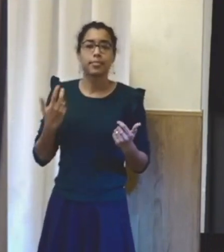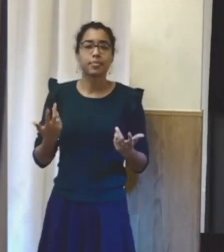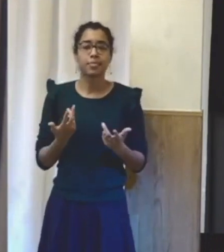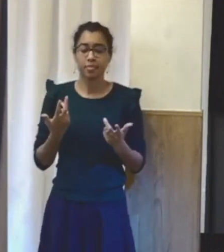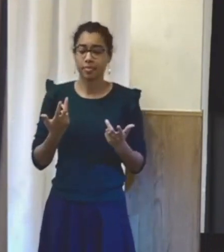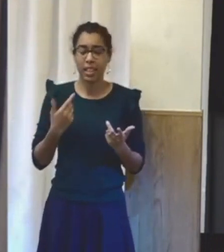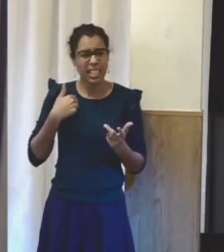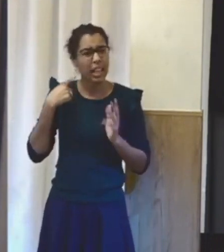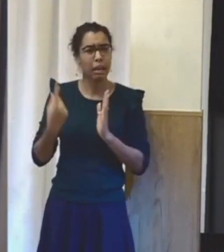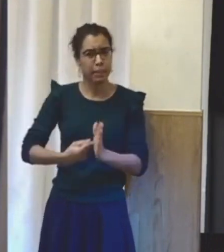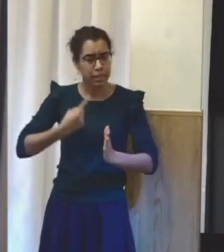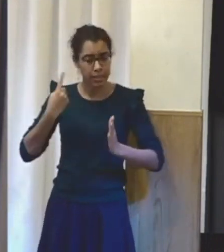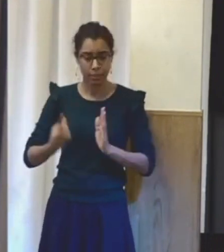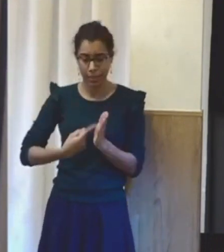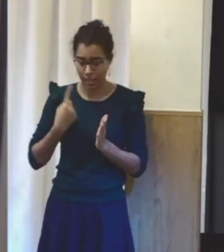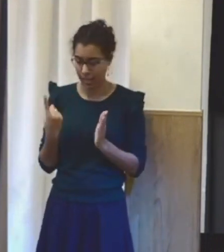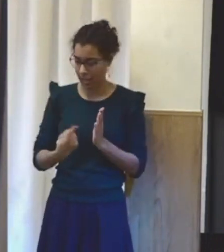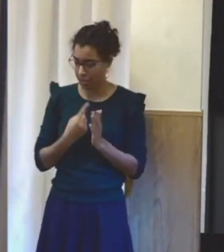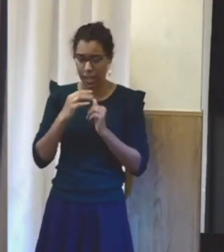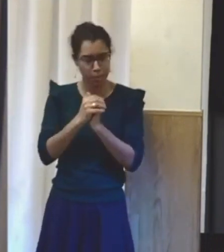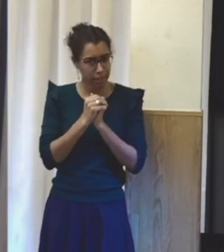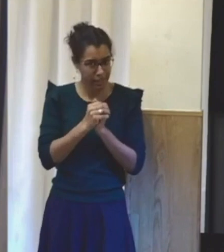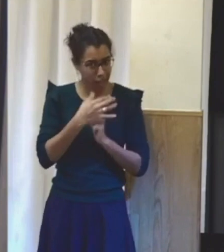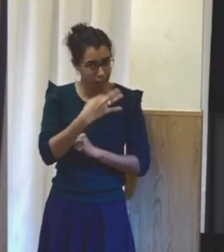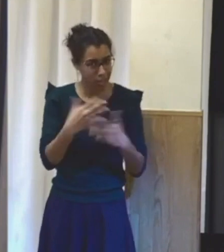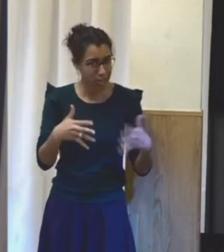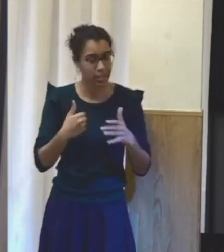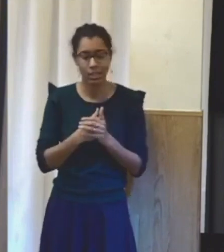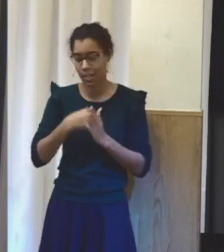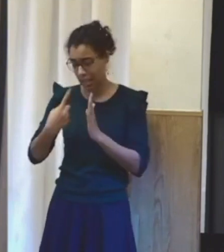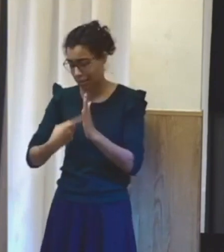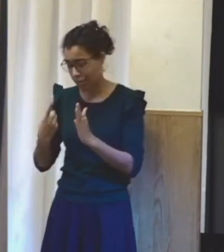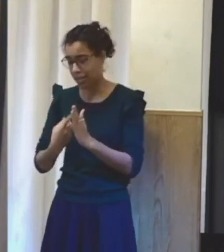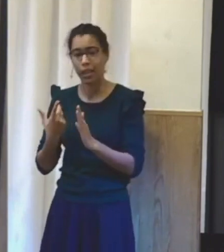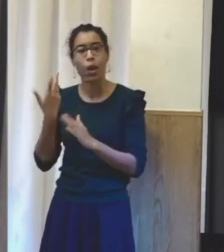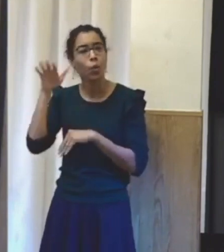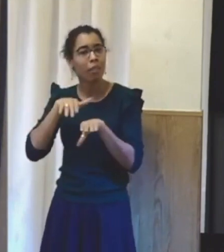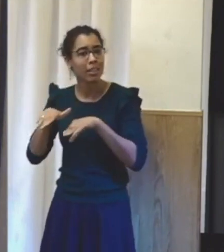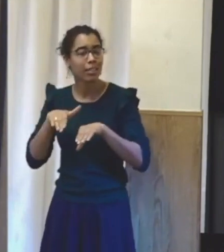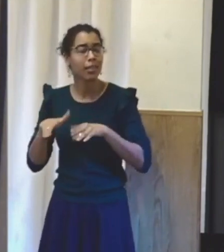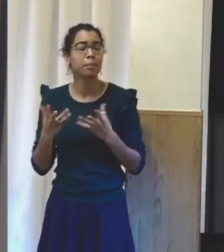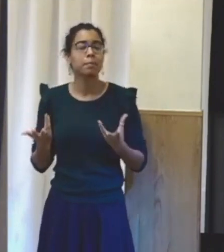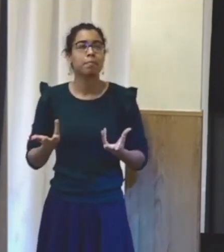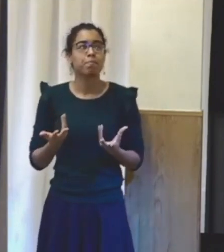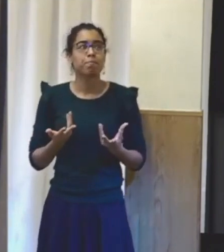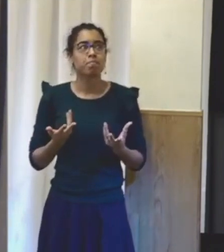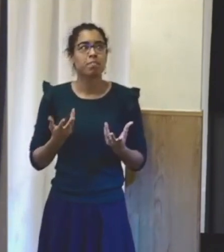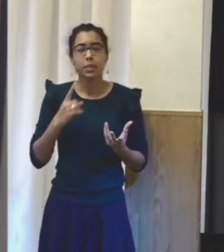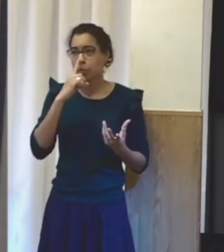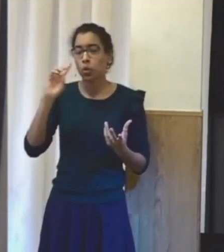ça a été répété dans les prières, c'était répété autrement aussi. Et en fait,